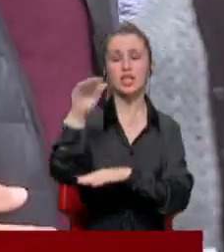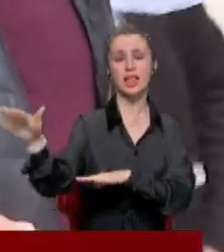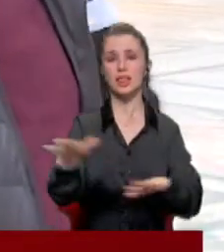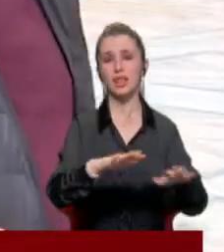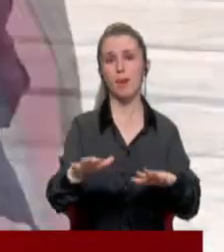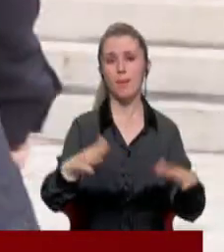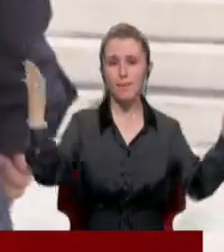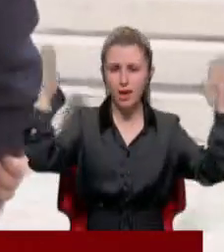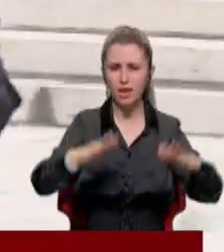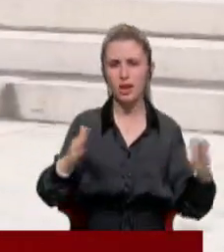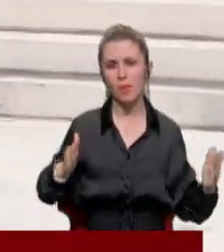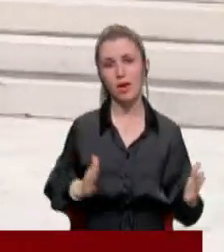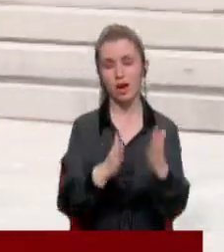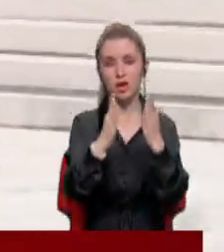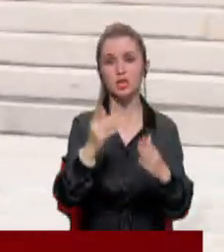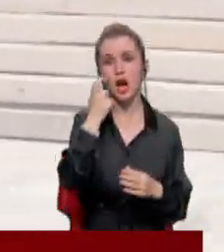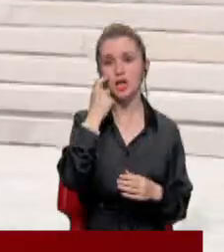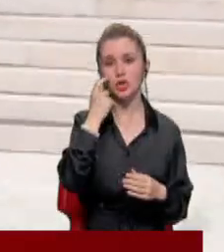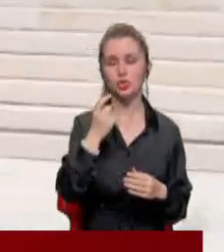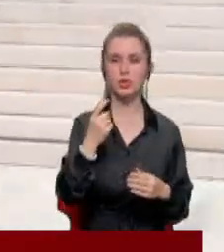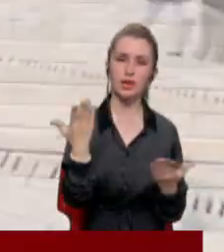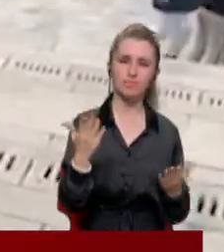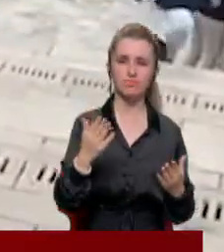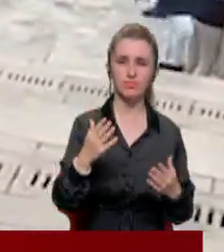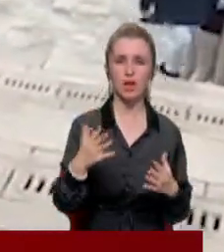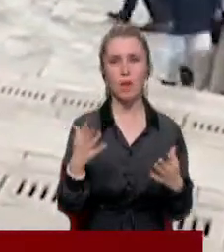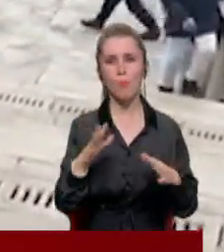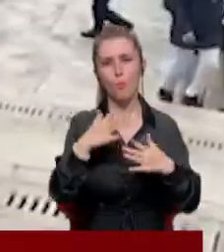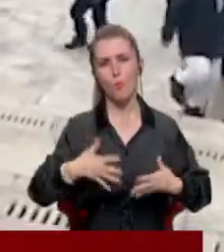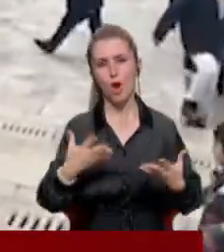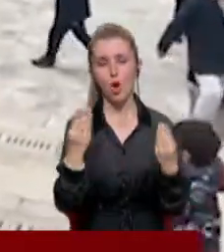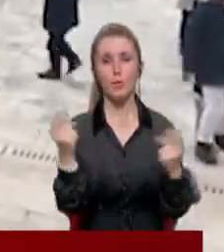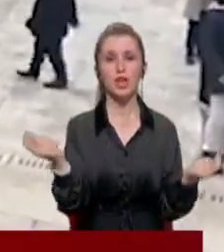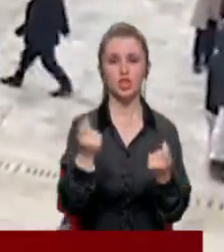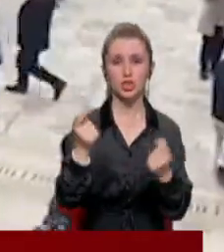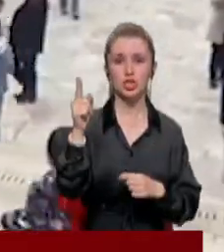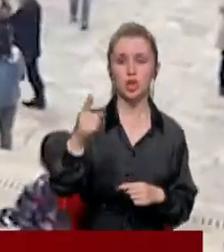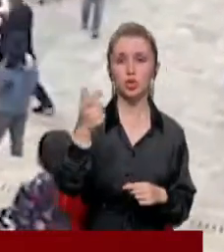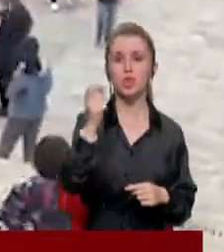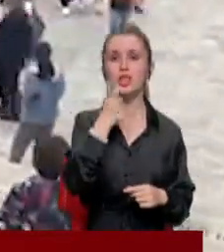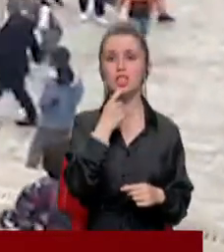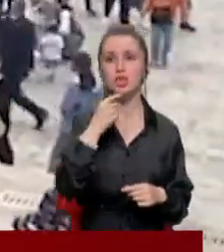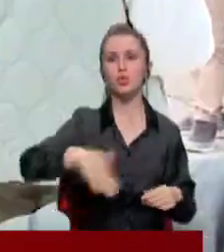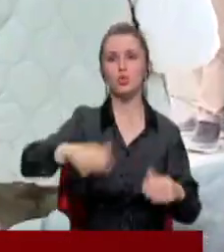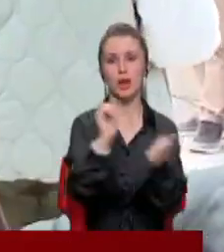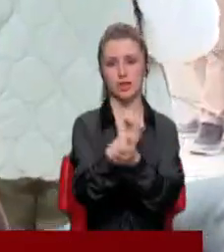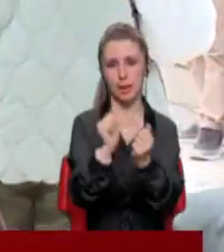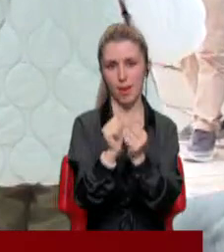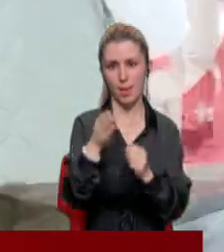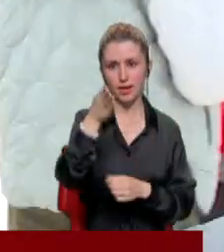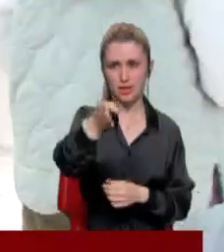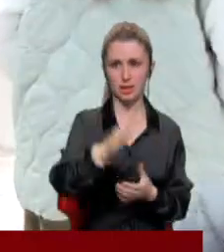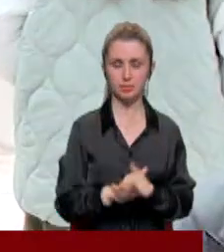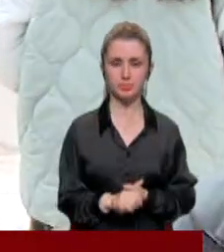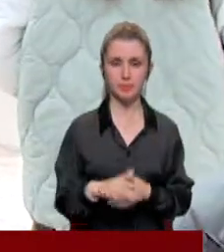depreme, yıkıma inat, yaralarını Atatürk'ün huzurunda sarmaya çalışan 90 yaşındaki Cuma Tarar da tüm ailesiyle oradaydı. Hatay'dan